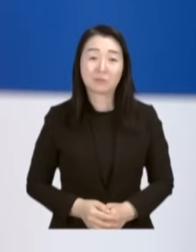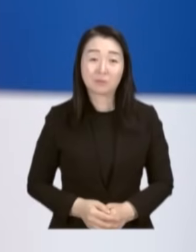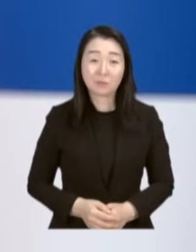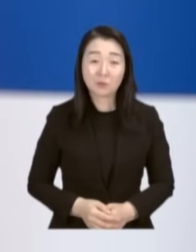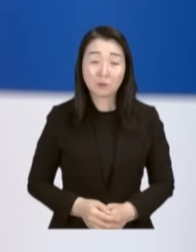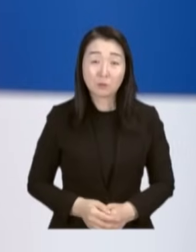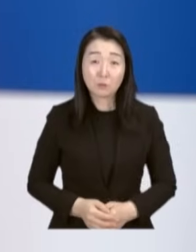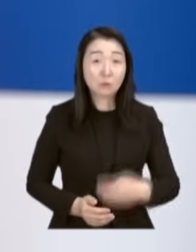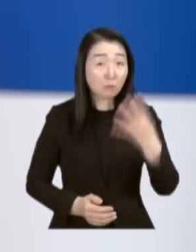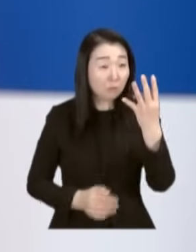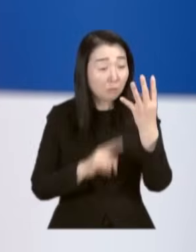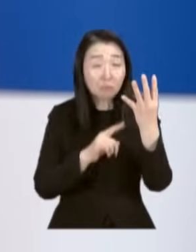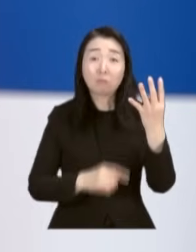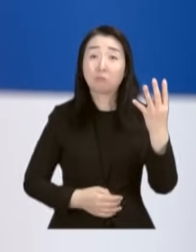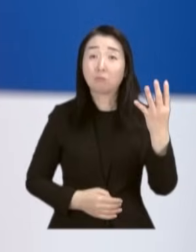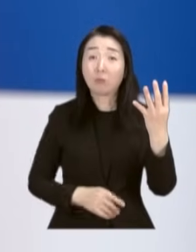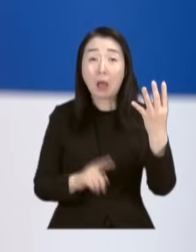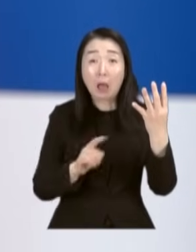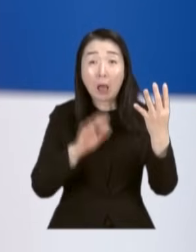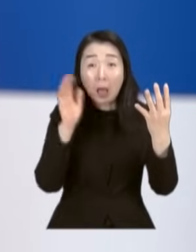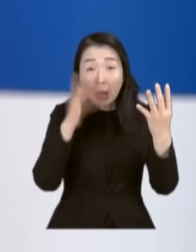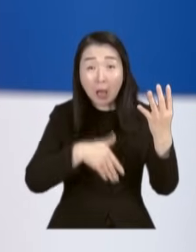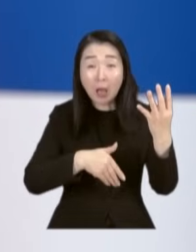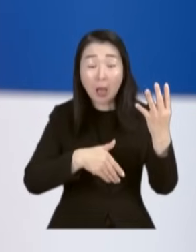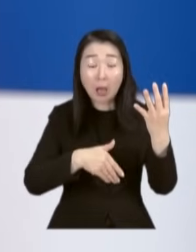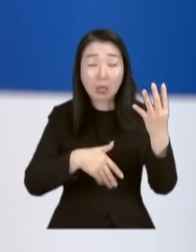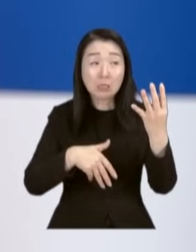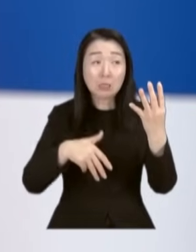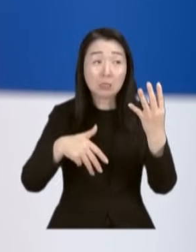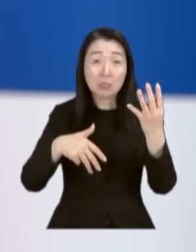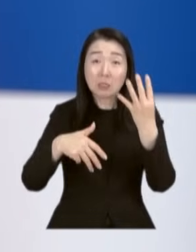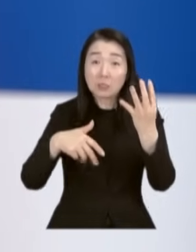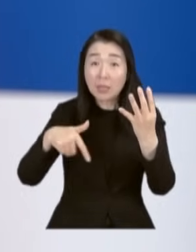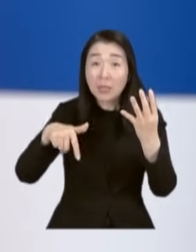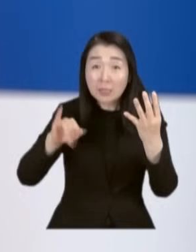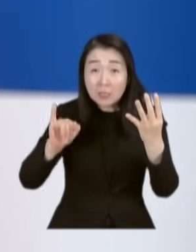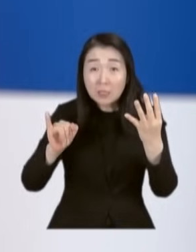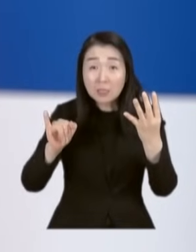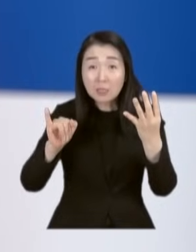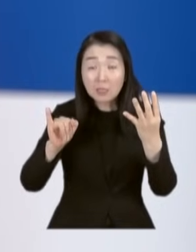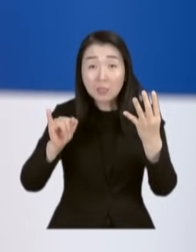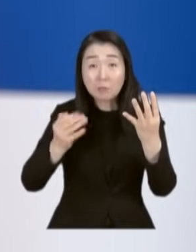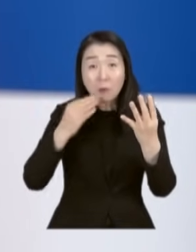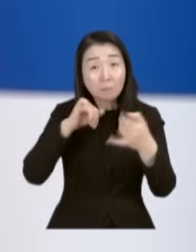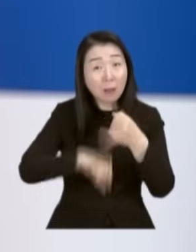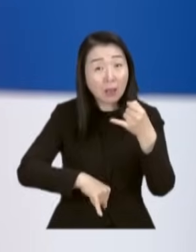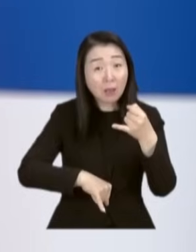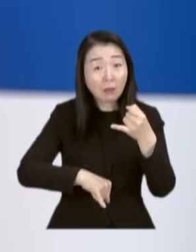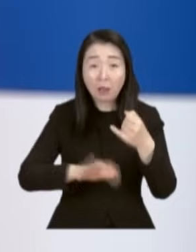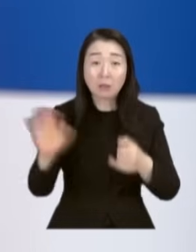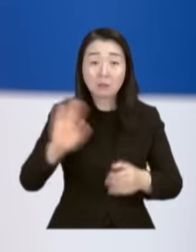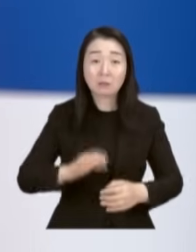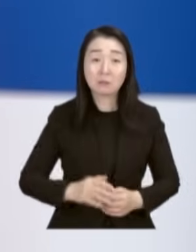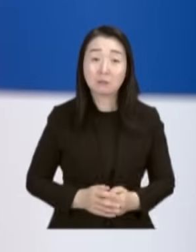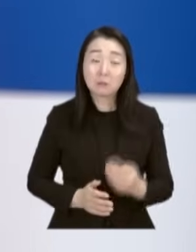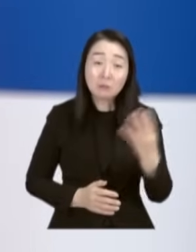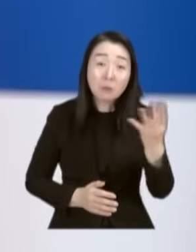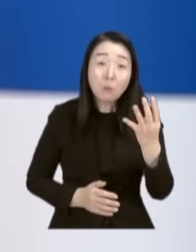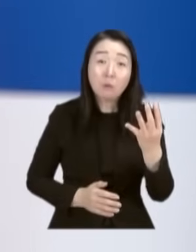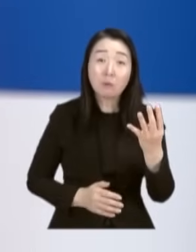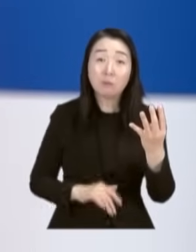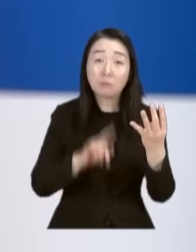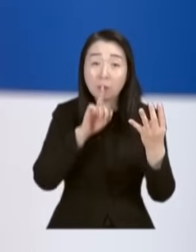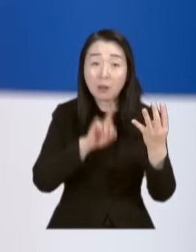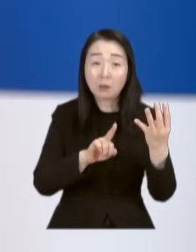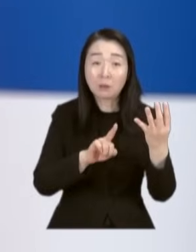그랬더니 손가락을 이렇게 해요. 그래서 나 네 끼를 굶으셨다는 거예요. 그랬더니